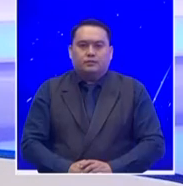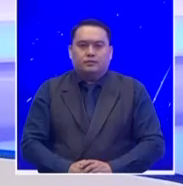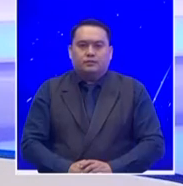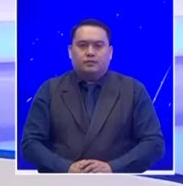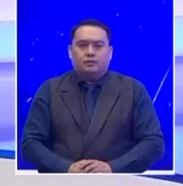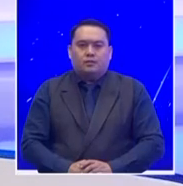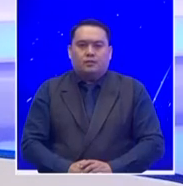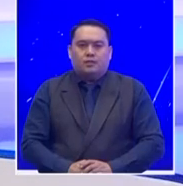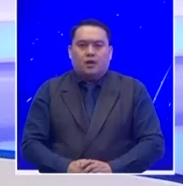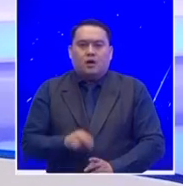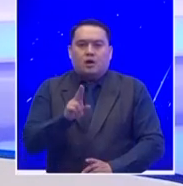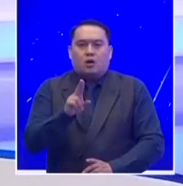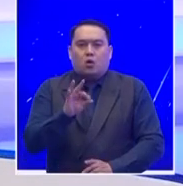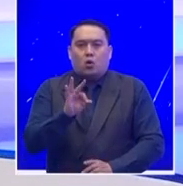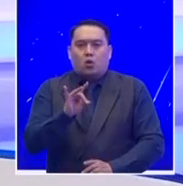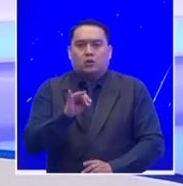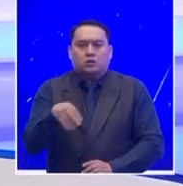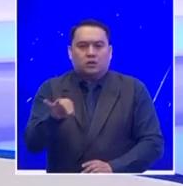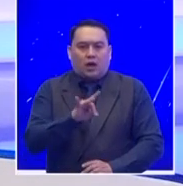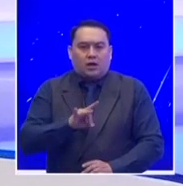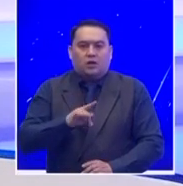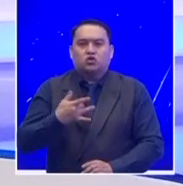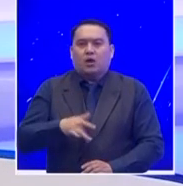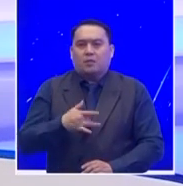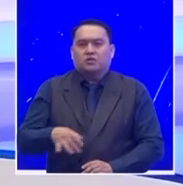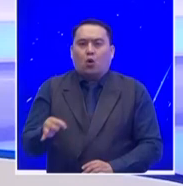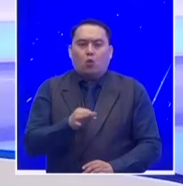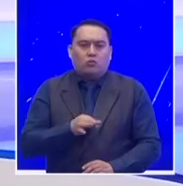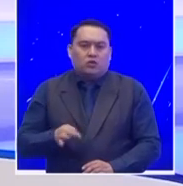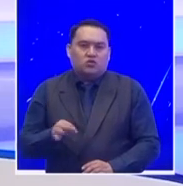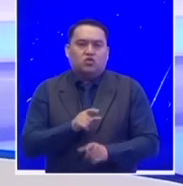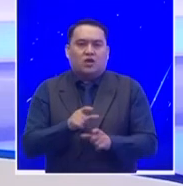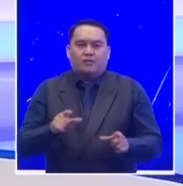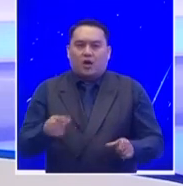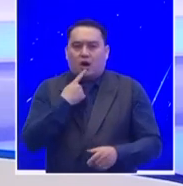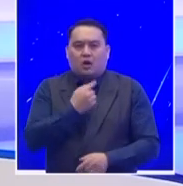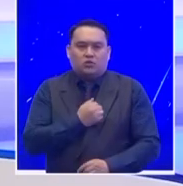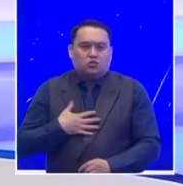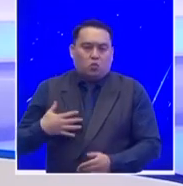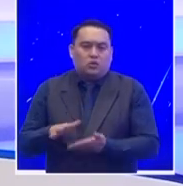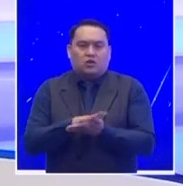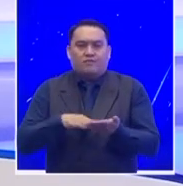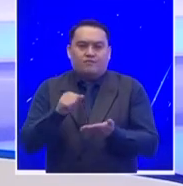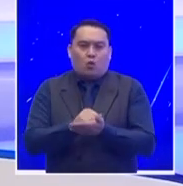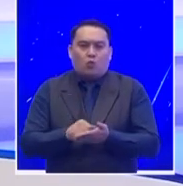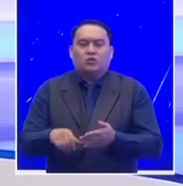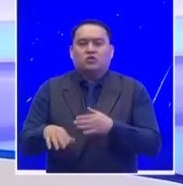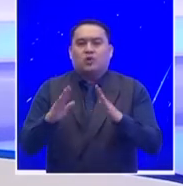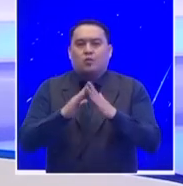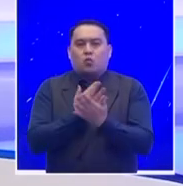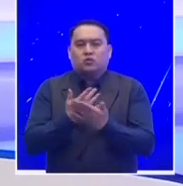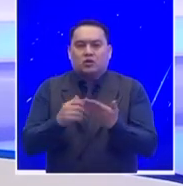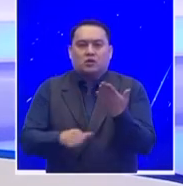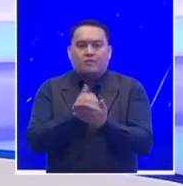В связи с событиями в Кордайском районе Жамбылской области, повлекшими человеческие жертвы, разрушение жилых домов и имущества граждан,